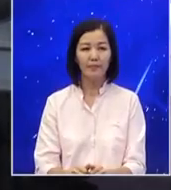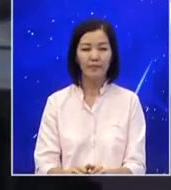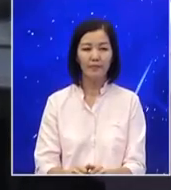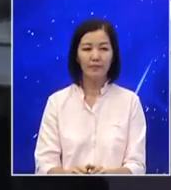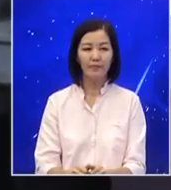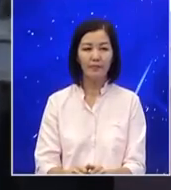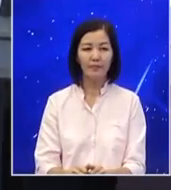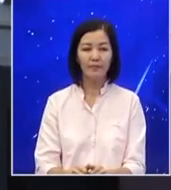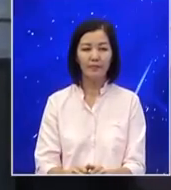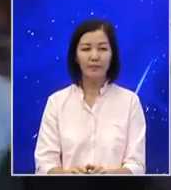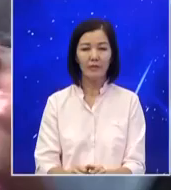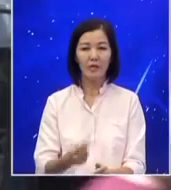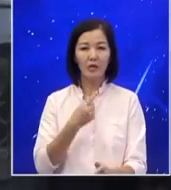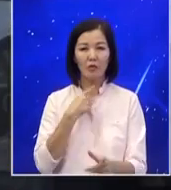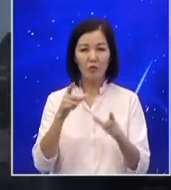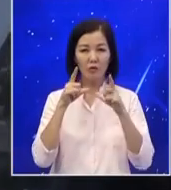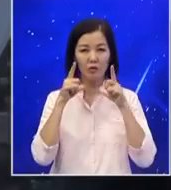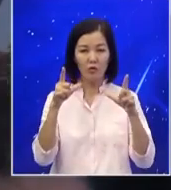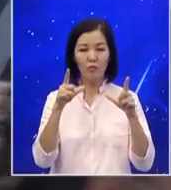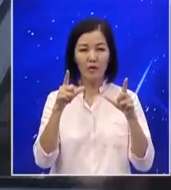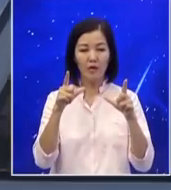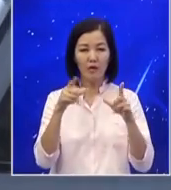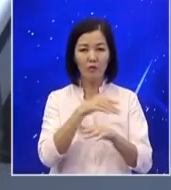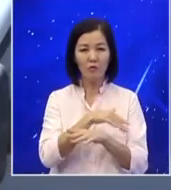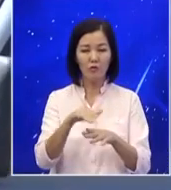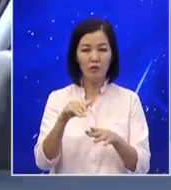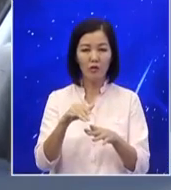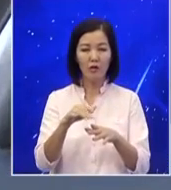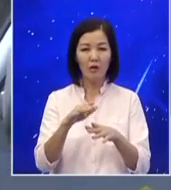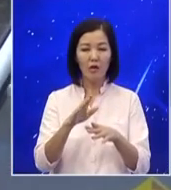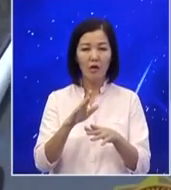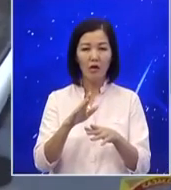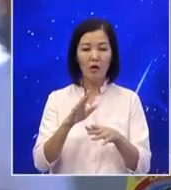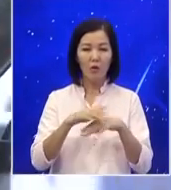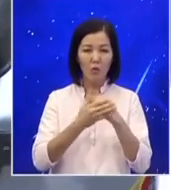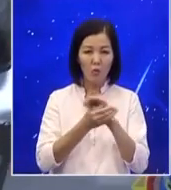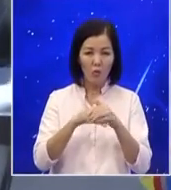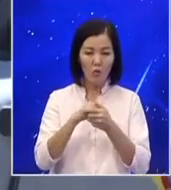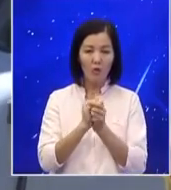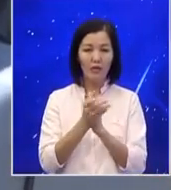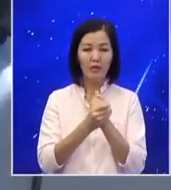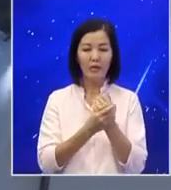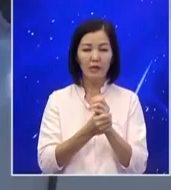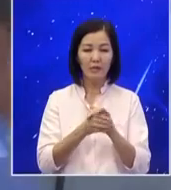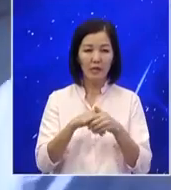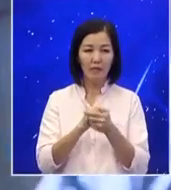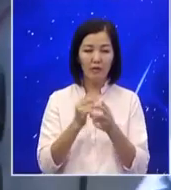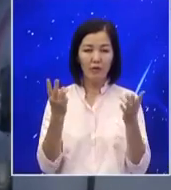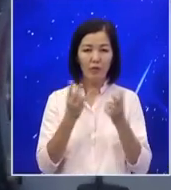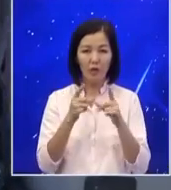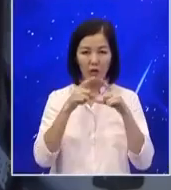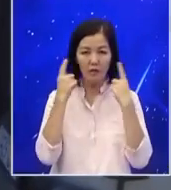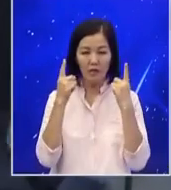Коронавирустық инфекциясы кезіндегі тәртіп ережелері. Қолымызды сабынмен жиі жуыңыз. Тұрмыстық жуу құралдарын пайдаланған